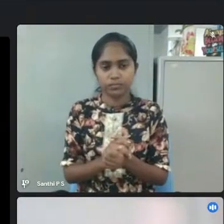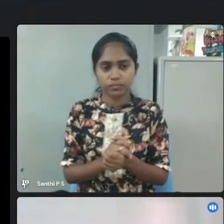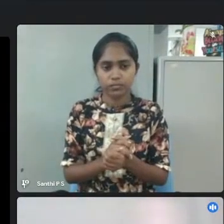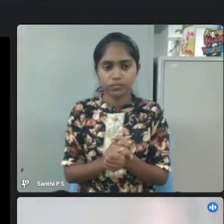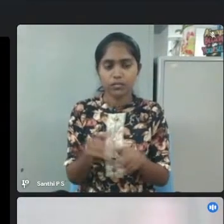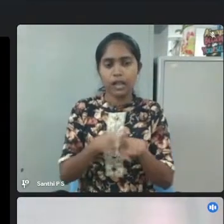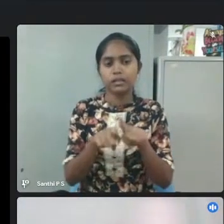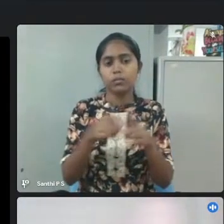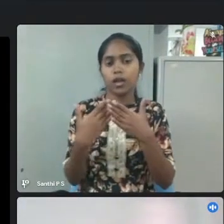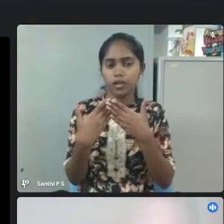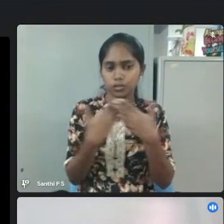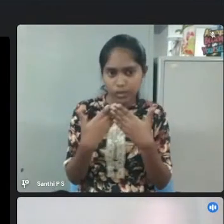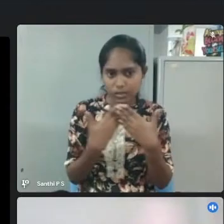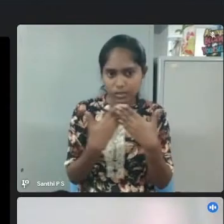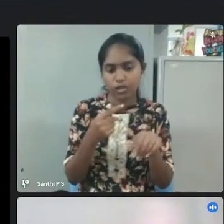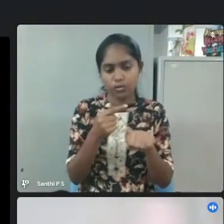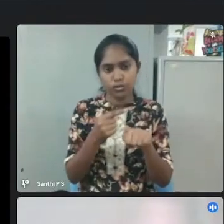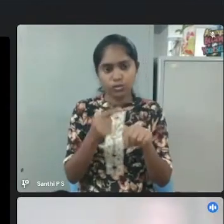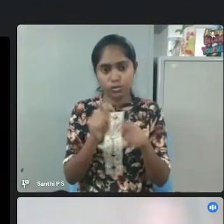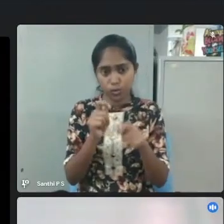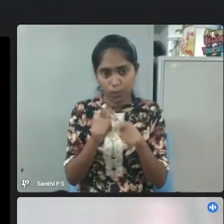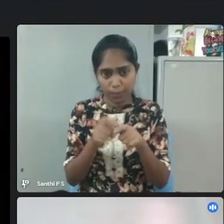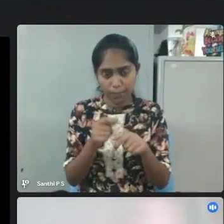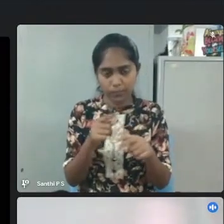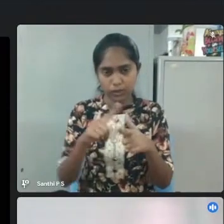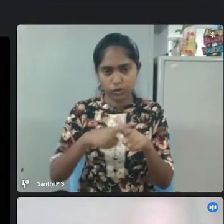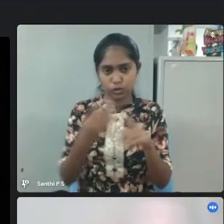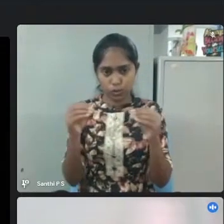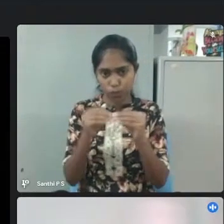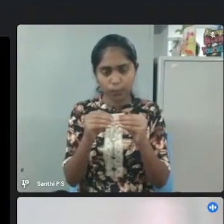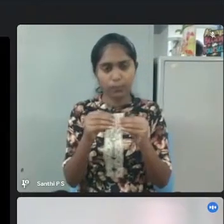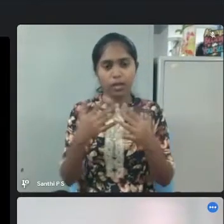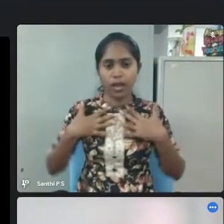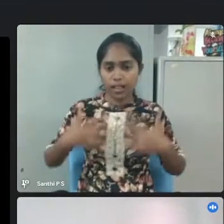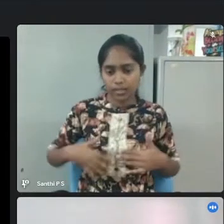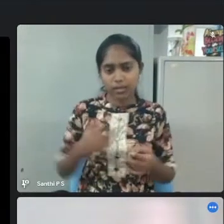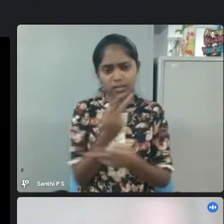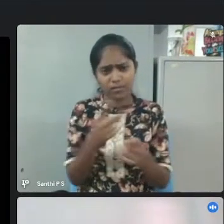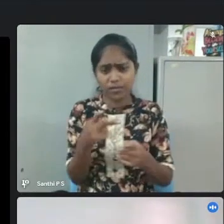വിദ്യാഭ്യാസം, തൊഴിൽ, ആരോഗ്യം, അങ്ങനെ അവരുടെ ജീവിതവുമായി ബന്ധപ്പെട്ടിട്ടുള്ള എല്ലാ കാര്യങ്ങളിലും തീരുമാനമെടുക്കാനുള്ള